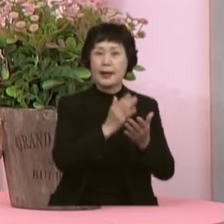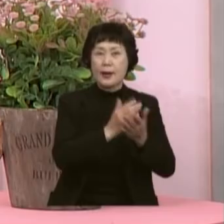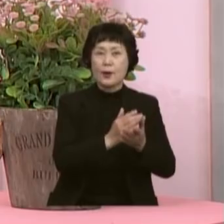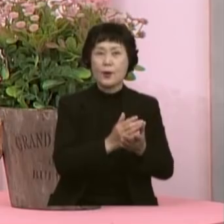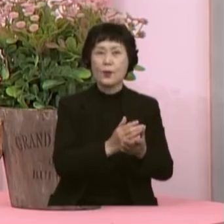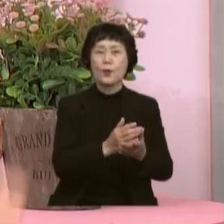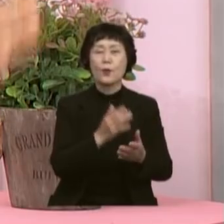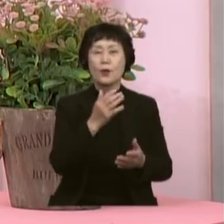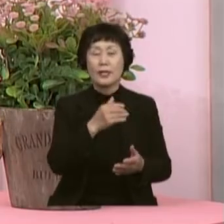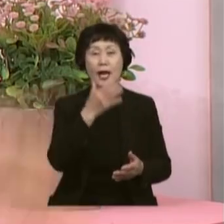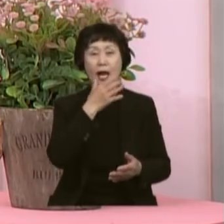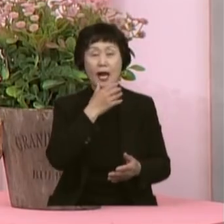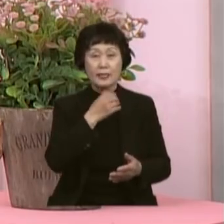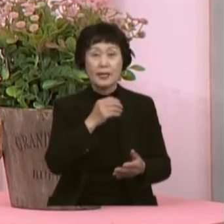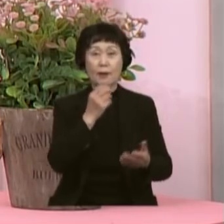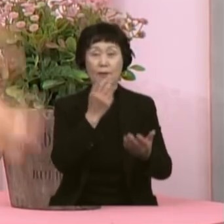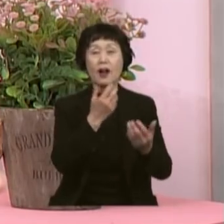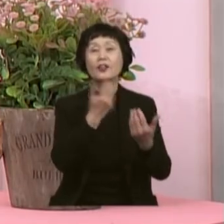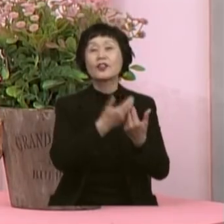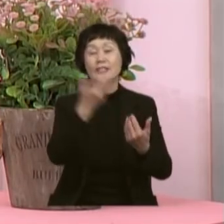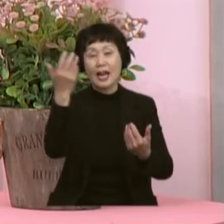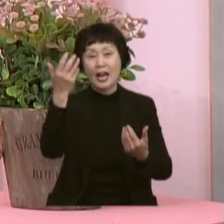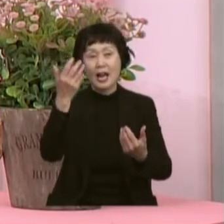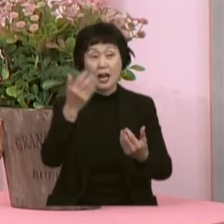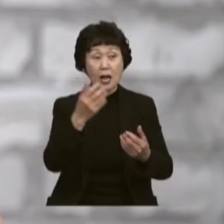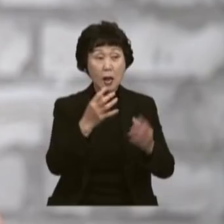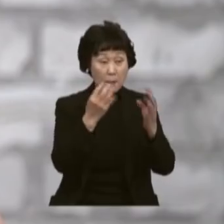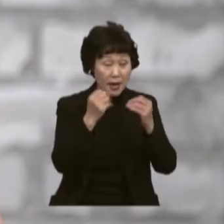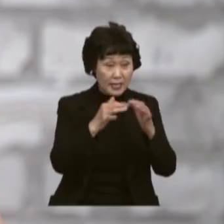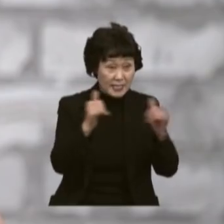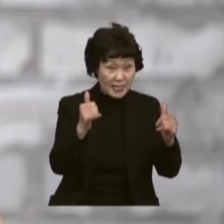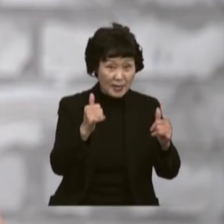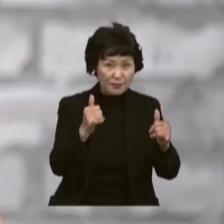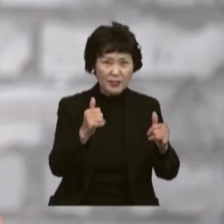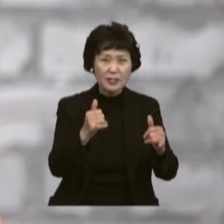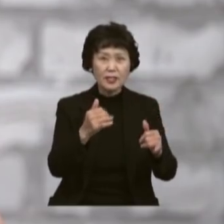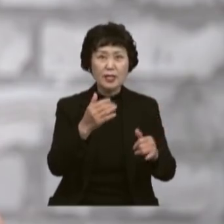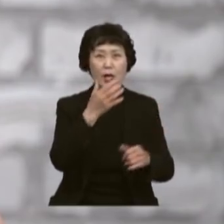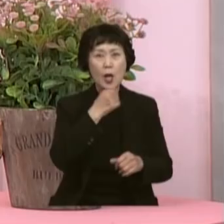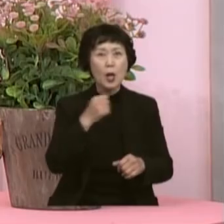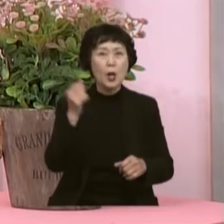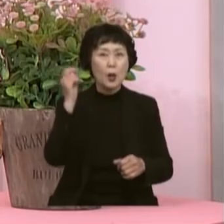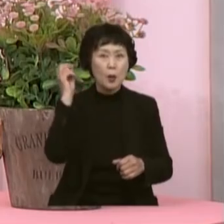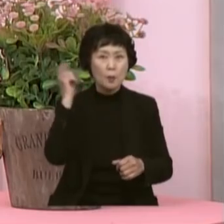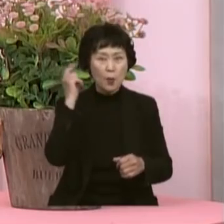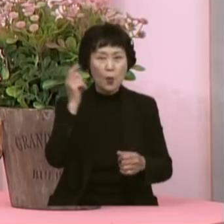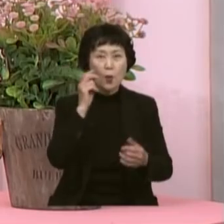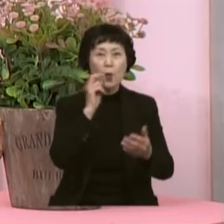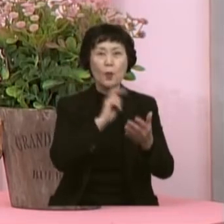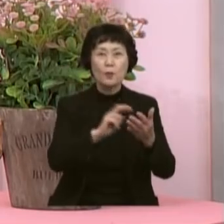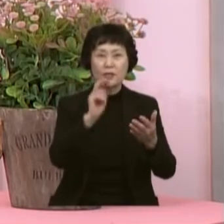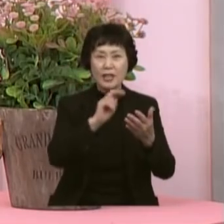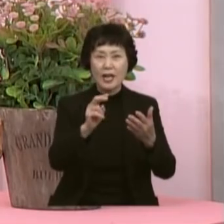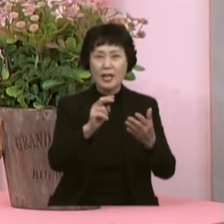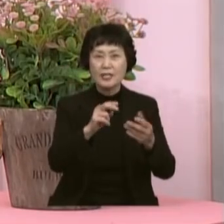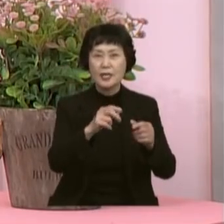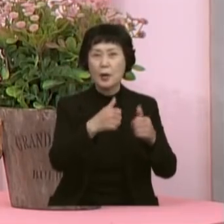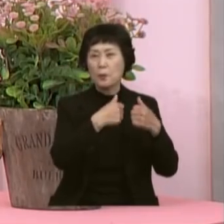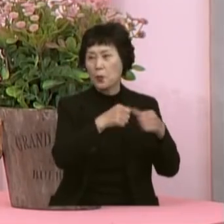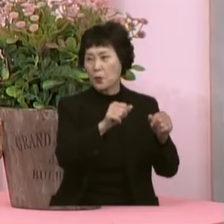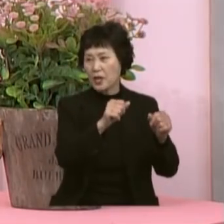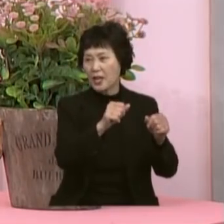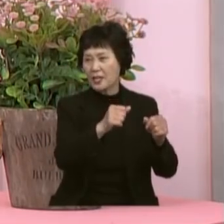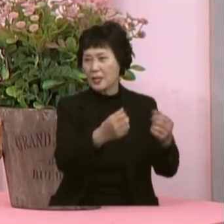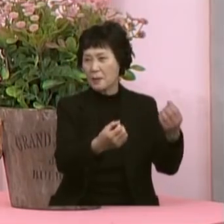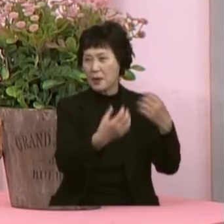다 관뒀다 박정호 드디어 뭐 세상으로 갔다 그죠. 그러니까 너무너무 그런 어떤 압박감들 통해서